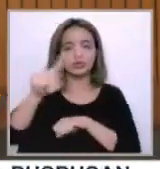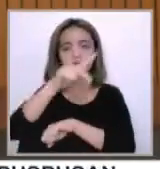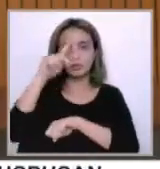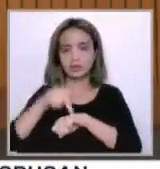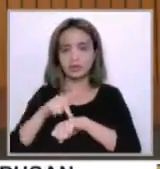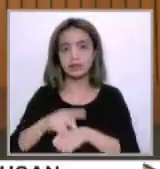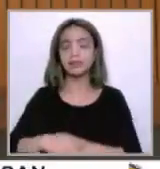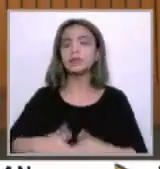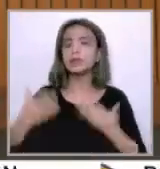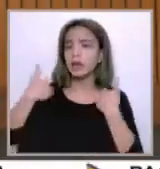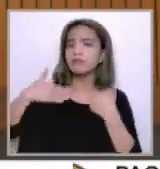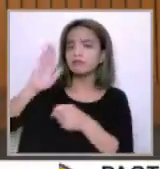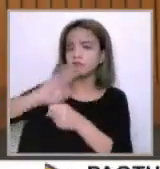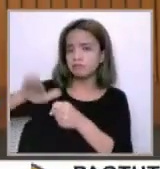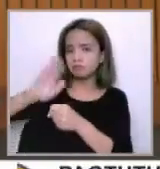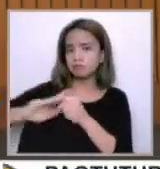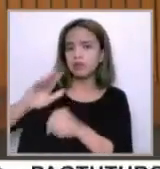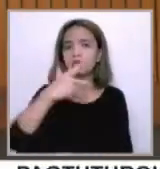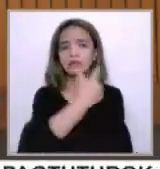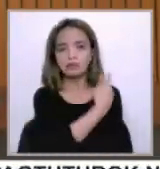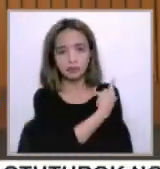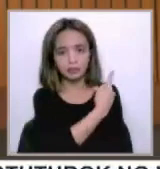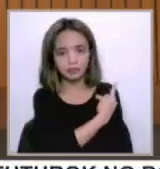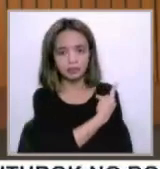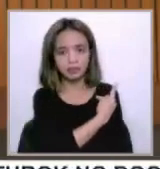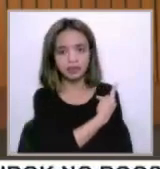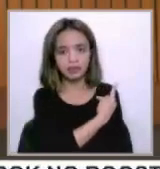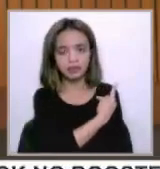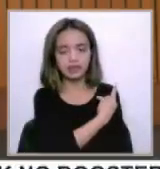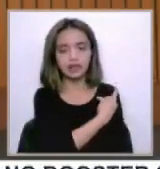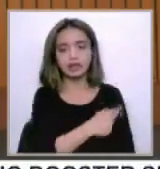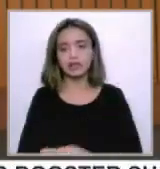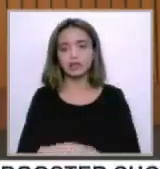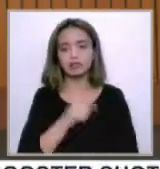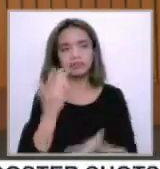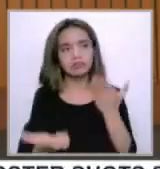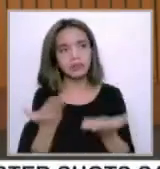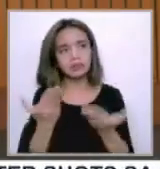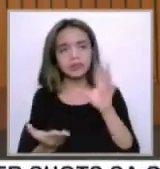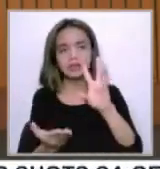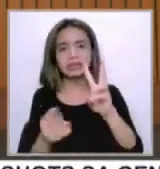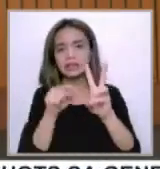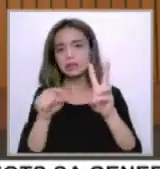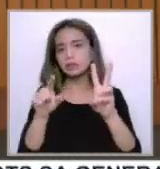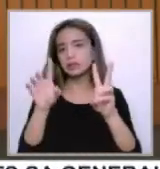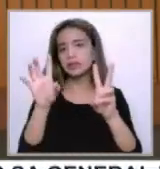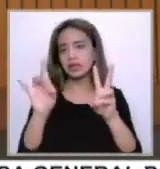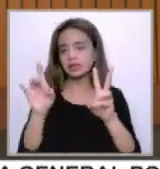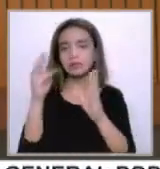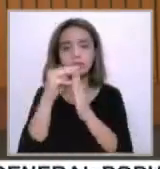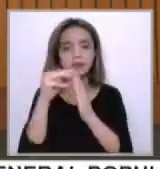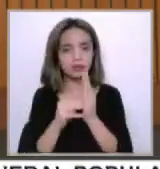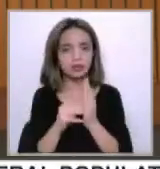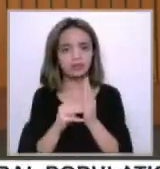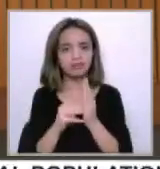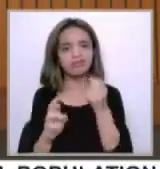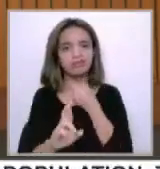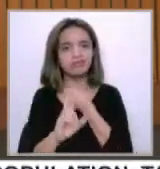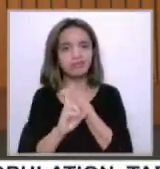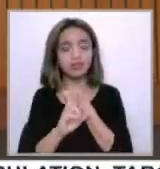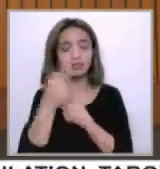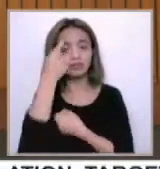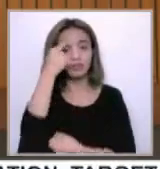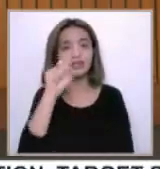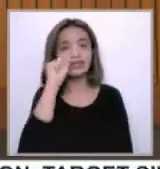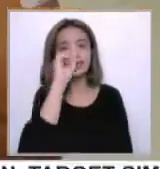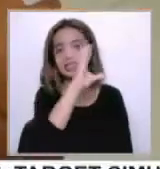brand. Sa aming pong talaan, umabot po ng 6 to 8 million po ang inallocate po natin sa mga senior citizens